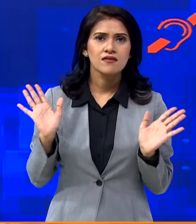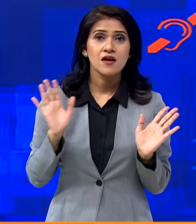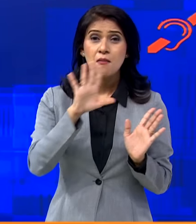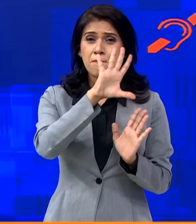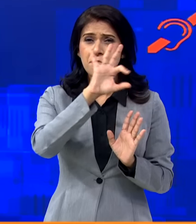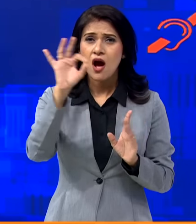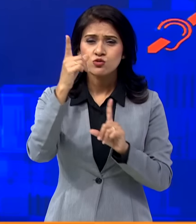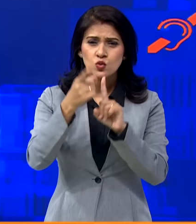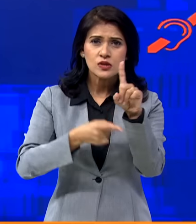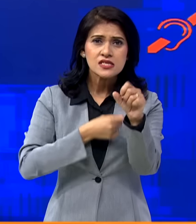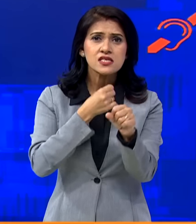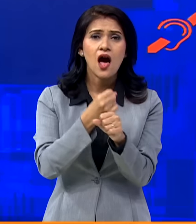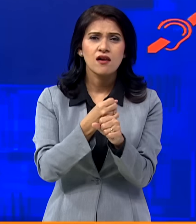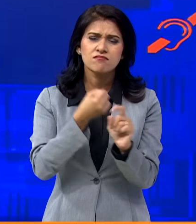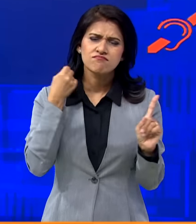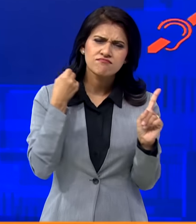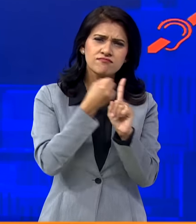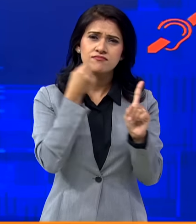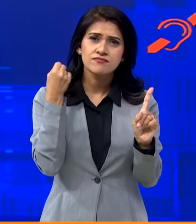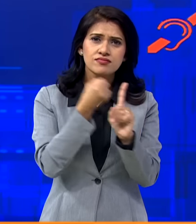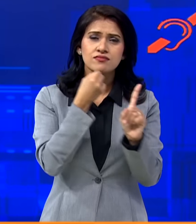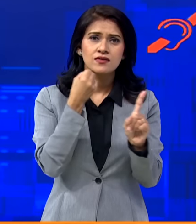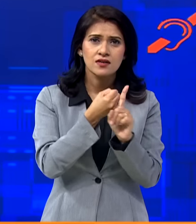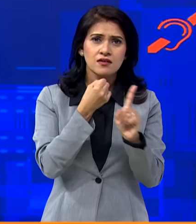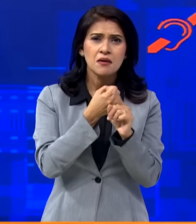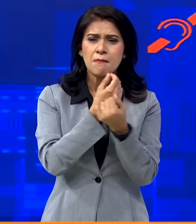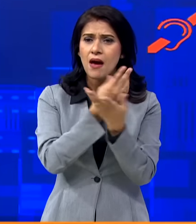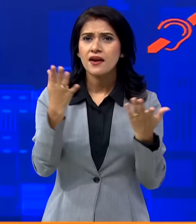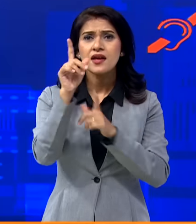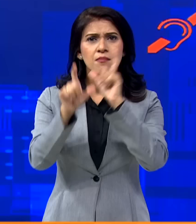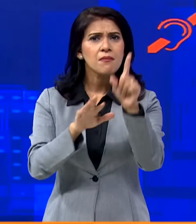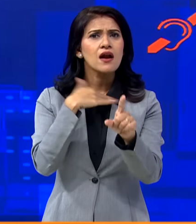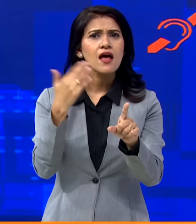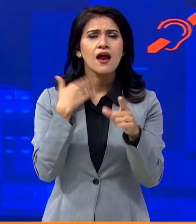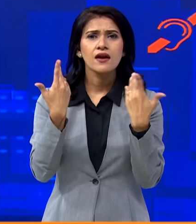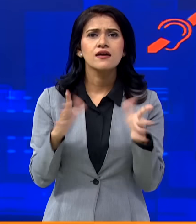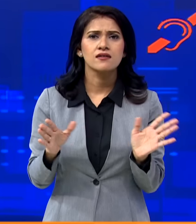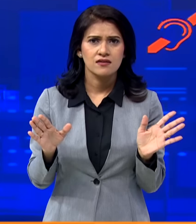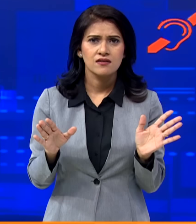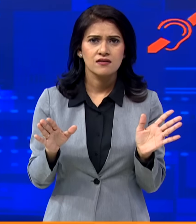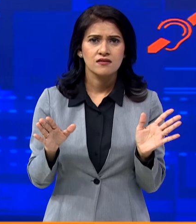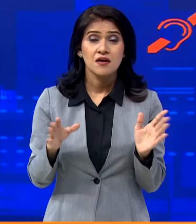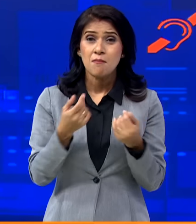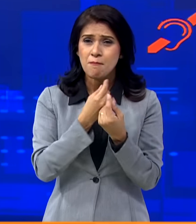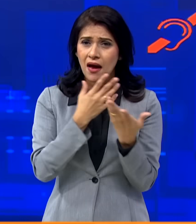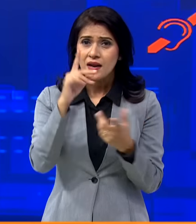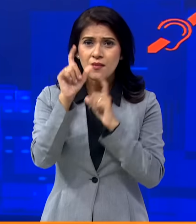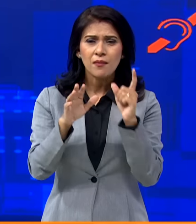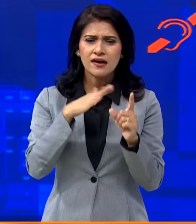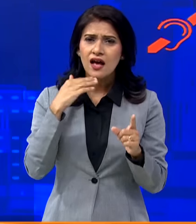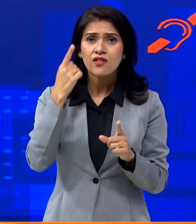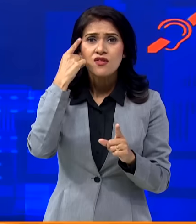बाद 500 साल के हजारों बलिदानों के बाद कितनी कुर्बानियों के बाद